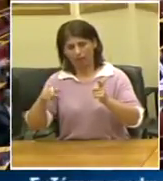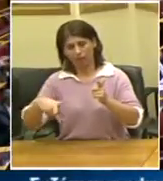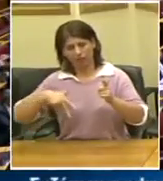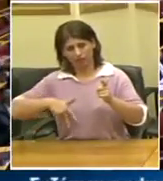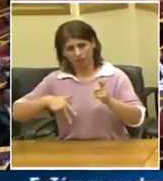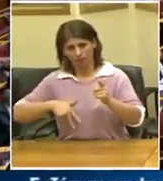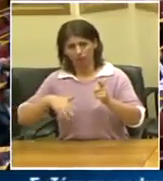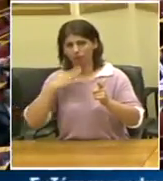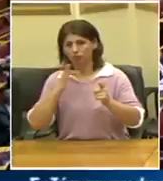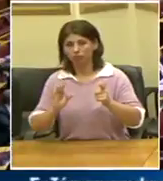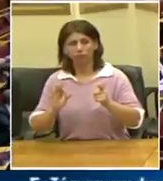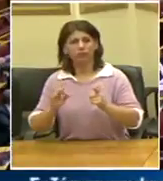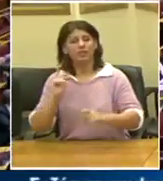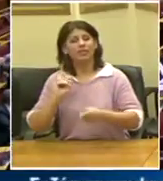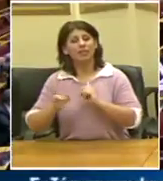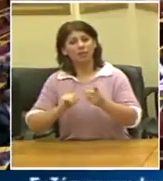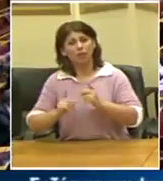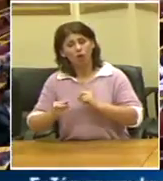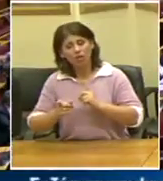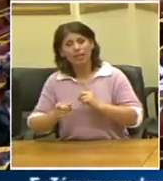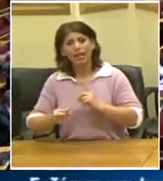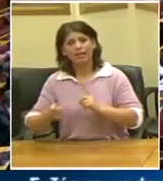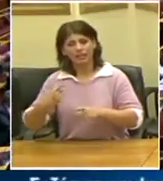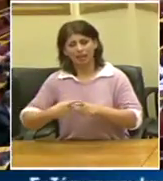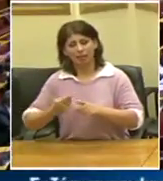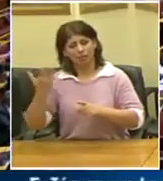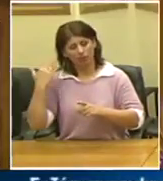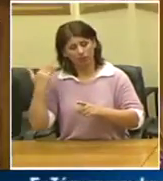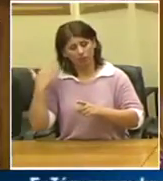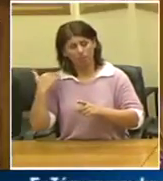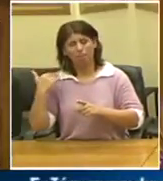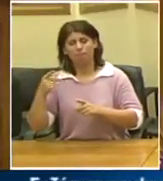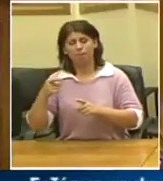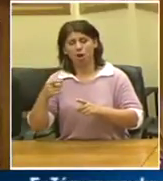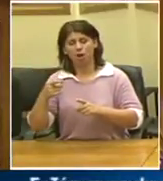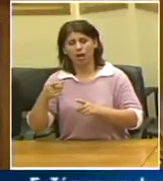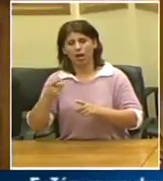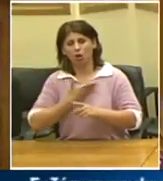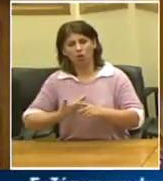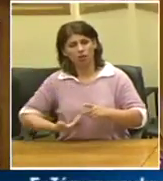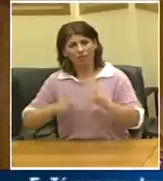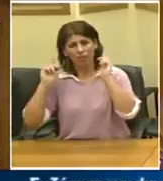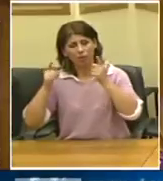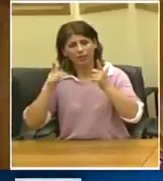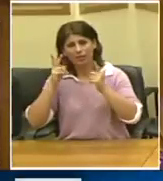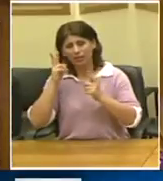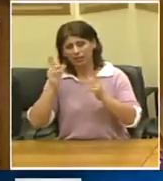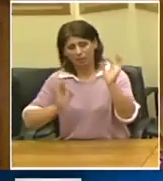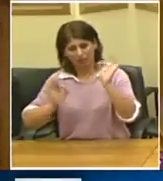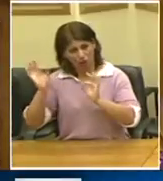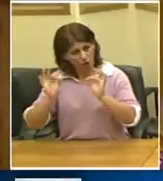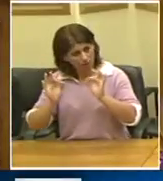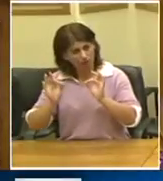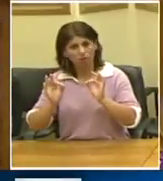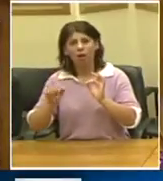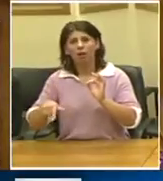την επικείμενη συμφωνία της χώρας με την πρώην Γιουγκοσλαβική Δημοκρατία της Μακεδονίας όσον αφορά το όνομα και όχι μόνο της γειτονικής χώρας. Γι' αυτό και